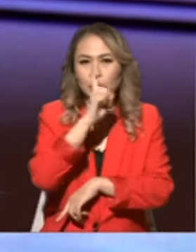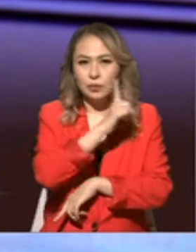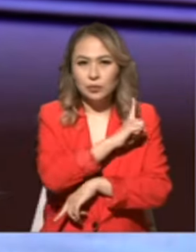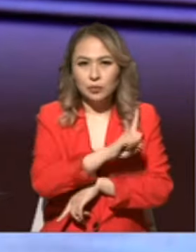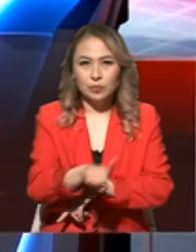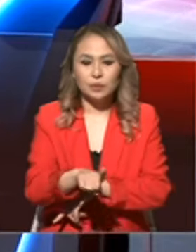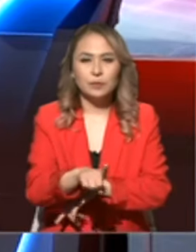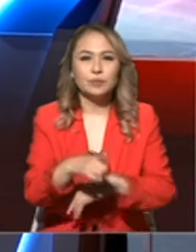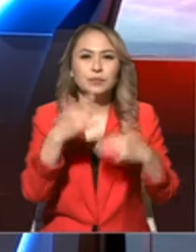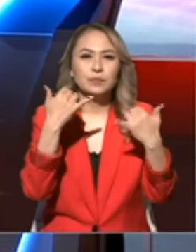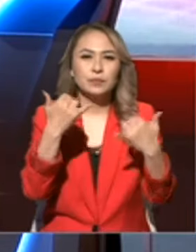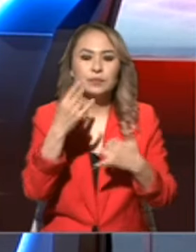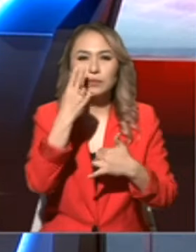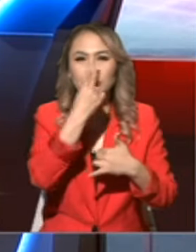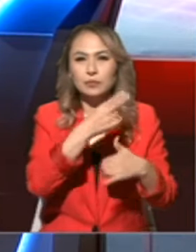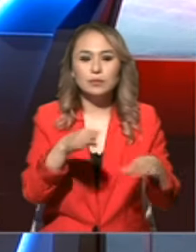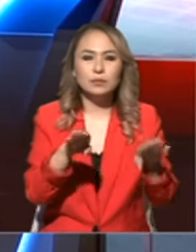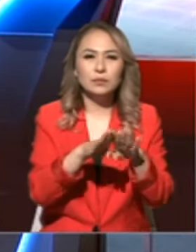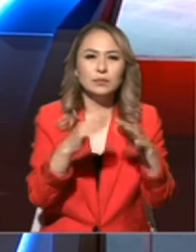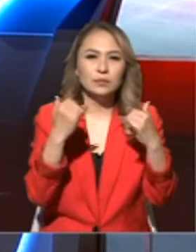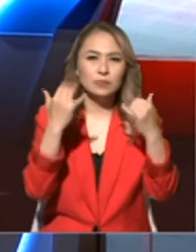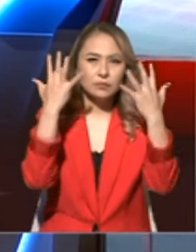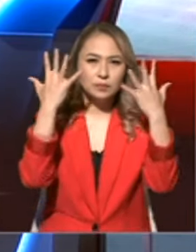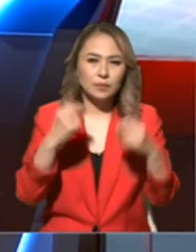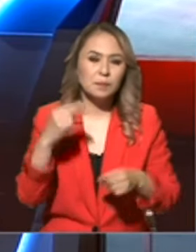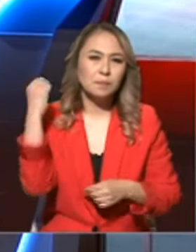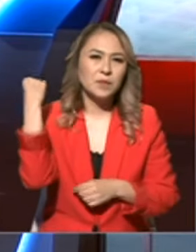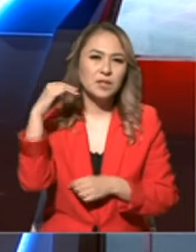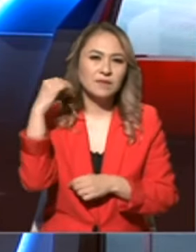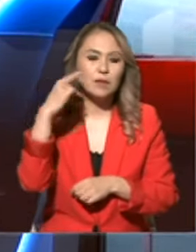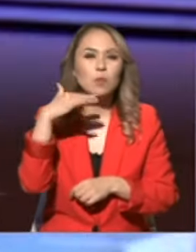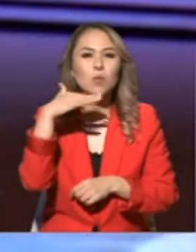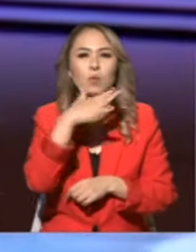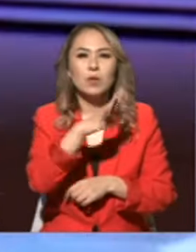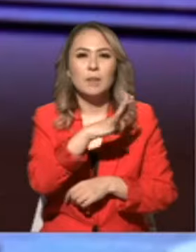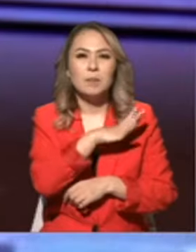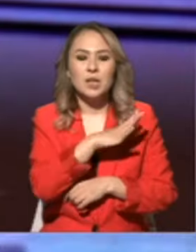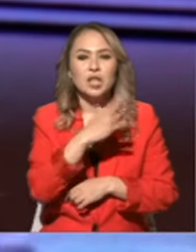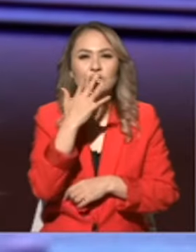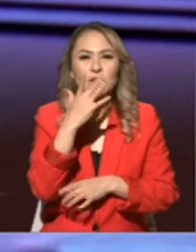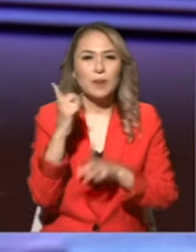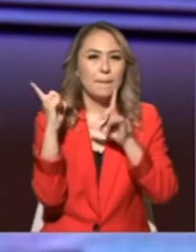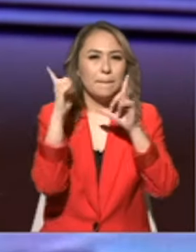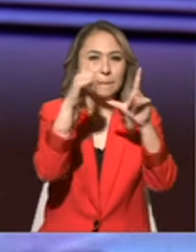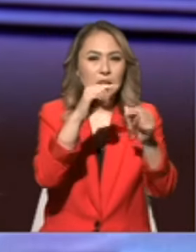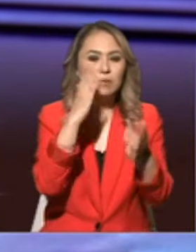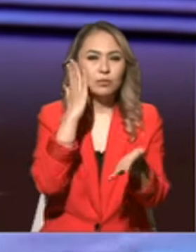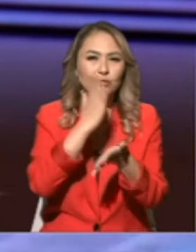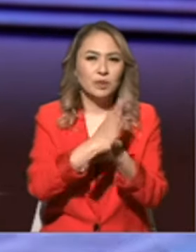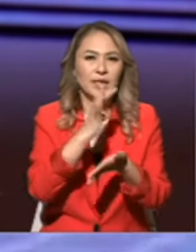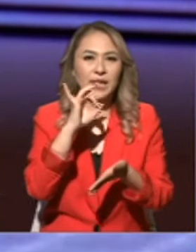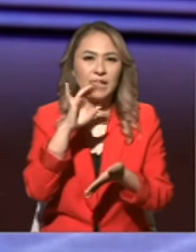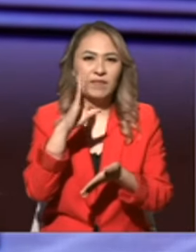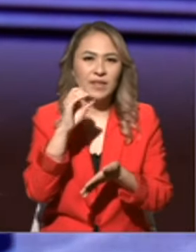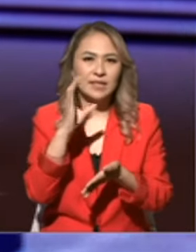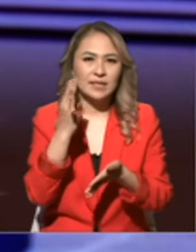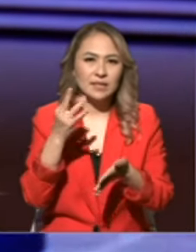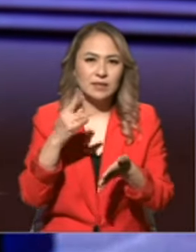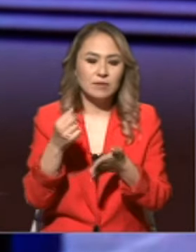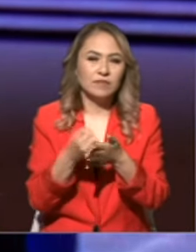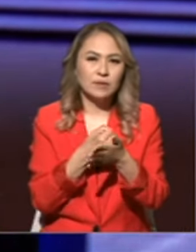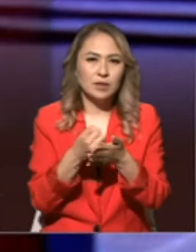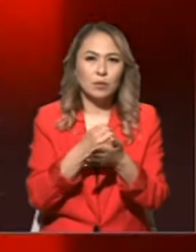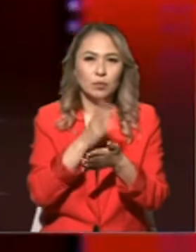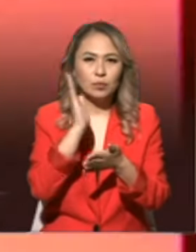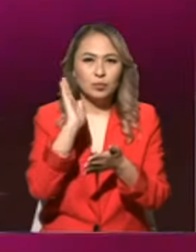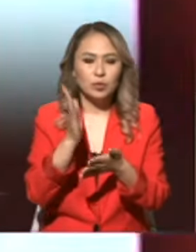Егер қарап отырсақ, бүгінгі күні біздің президентіміз көптеген шетелдерге барып жүр. Сол жердегі инвестиция тарту жолдарын қарастырып